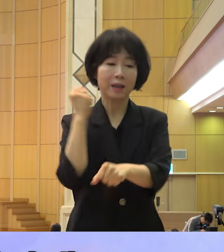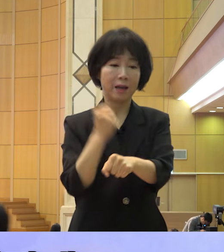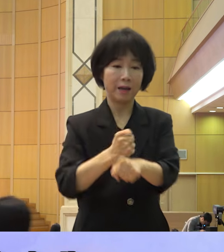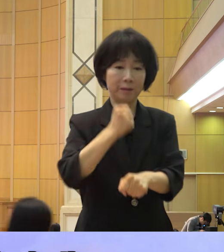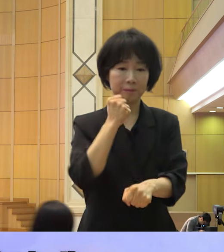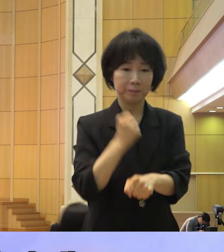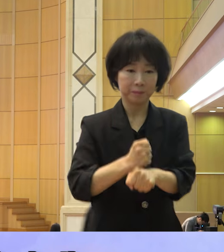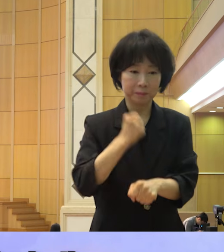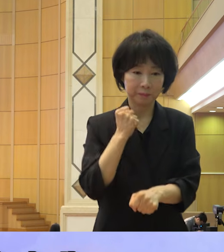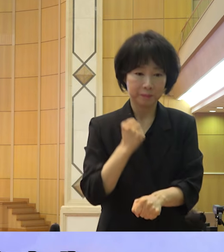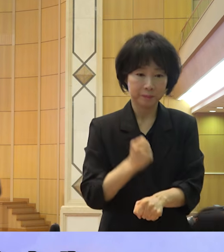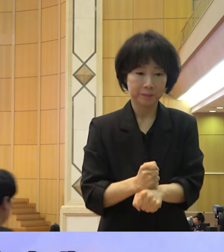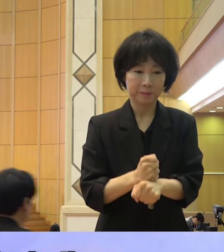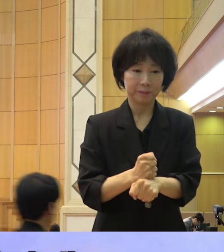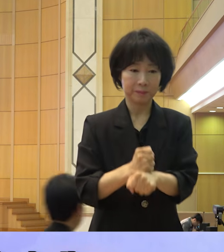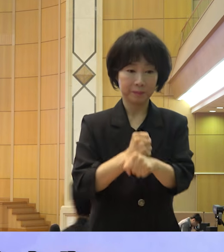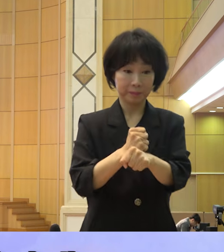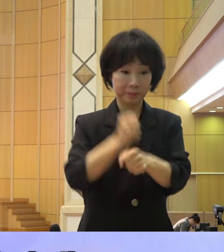가득해.